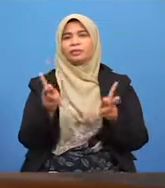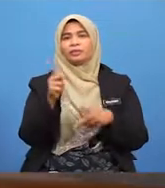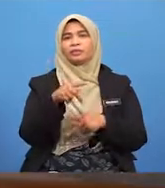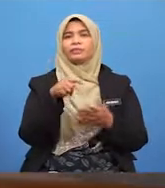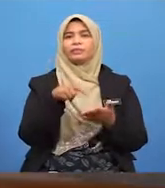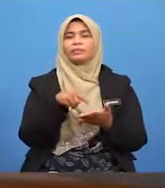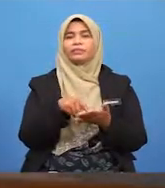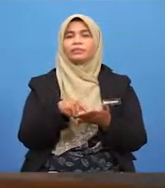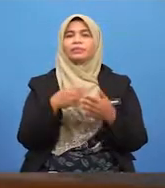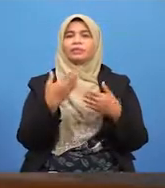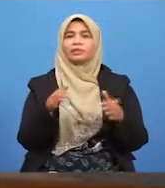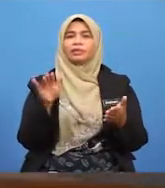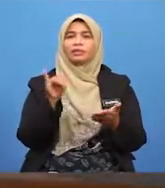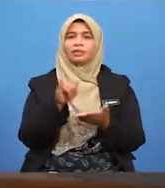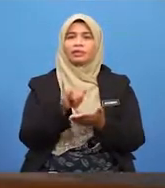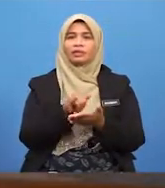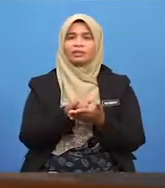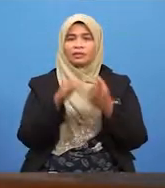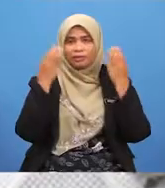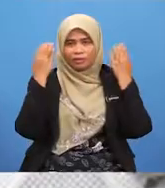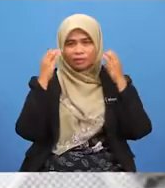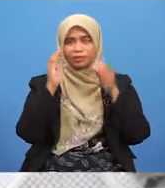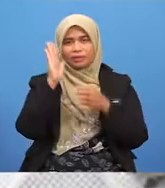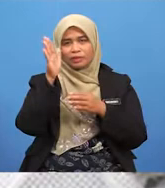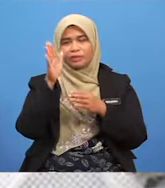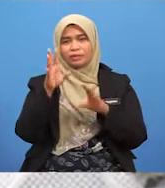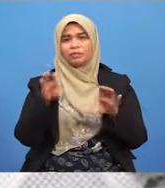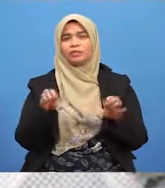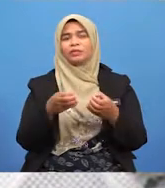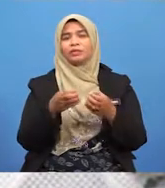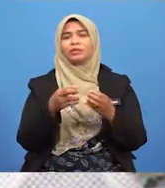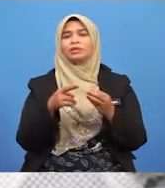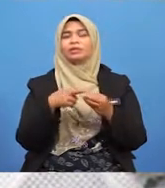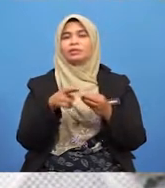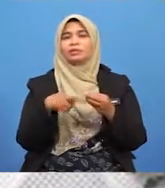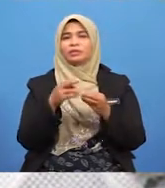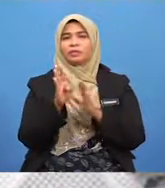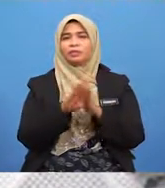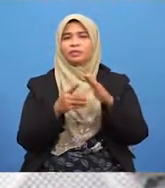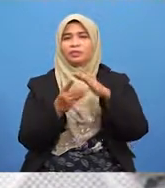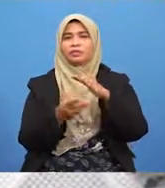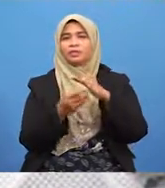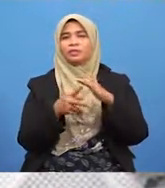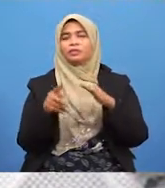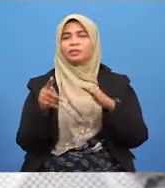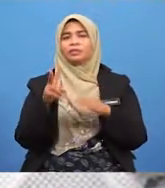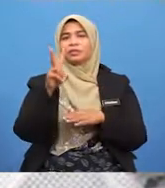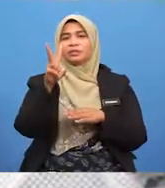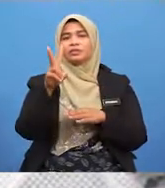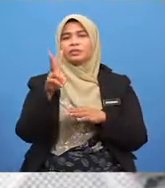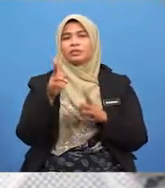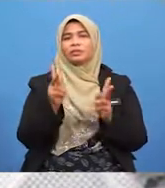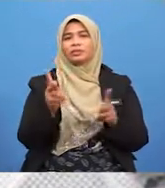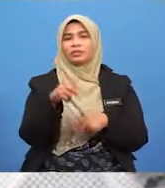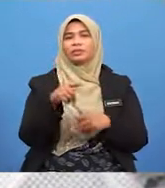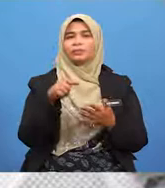selepas itu chegou akan membuat rumusan berdasarkan quality dua biji kota